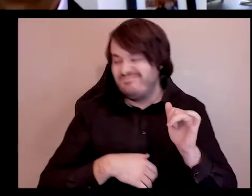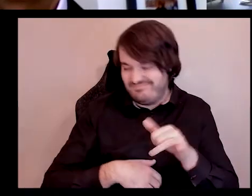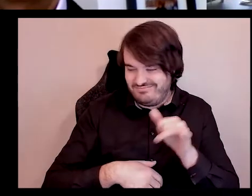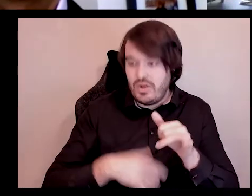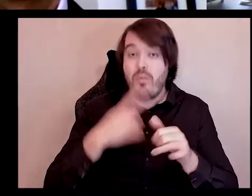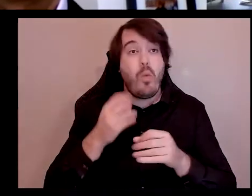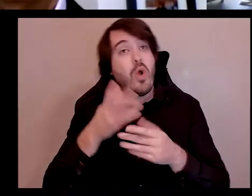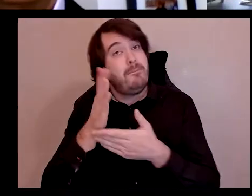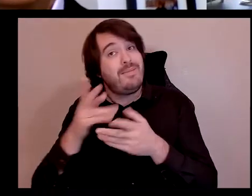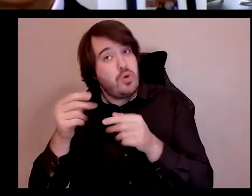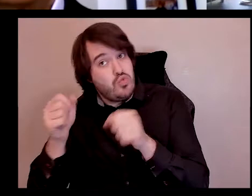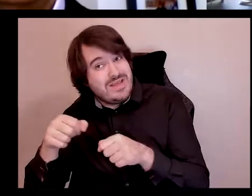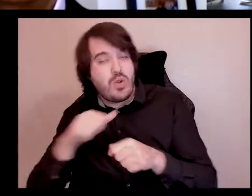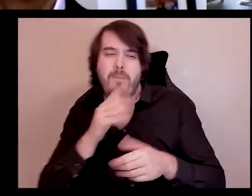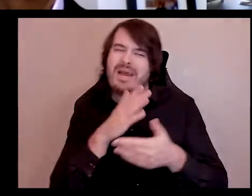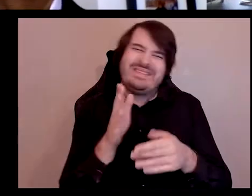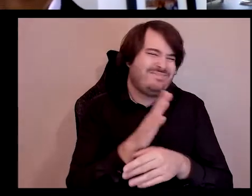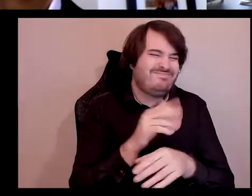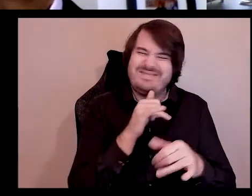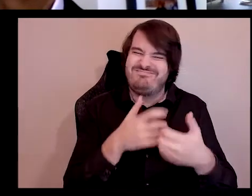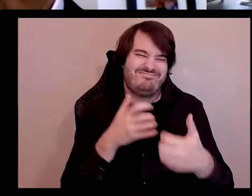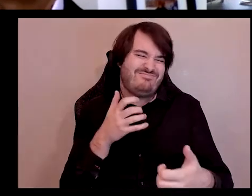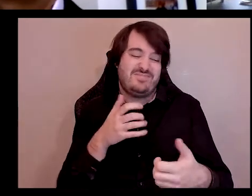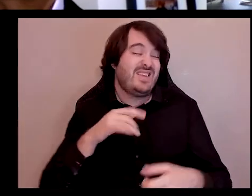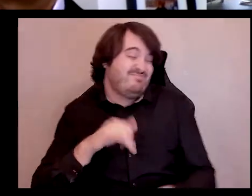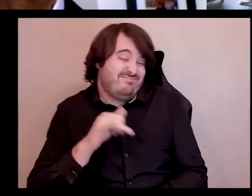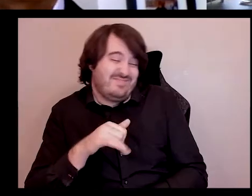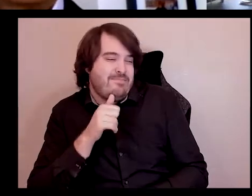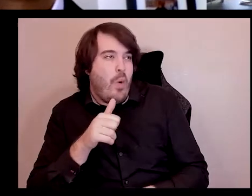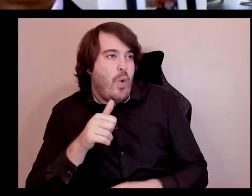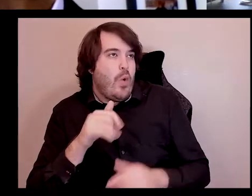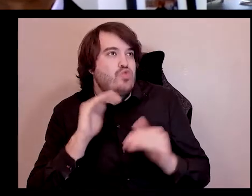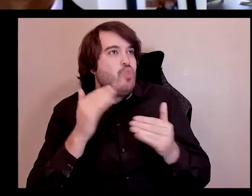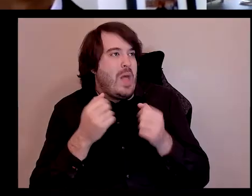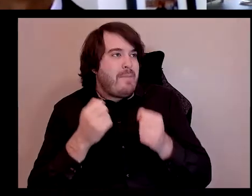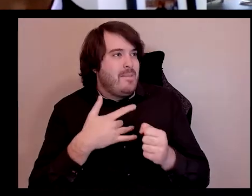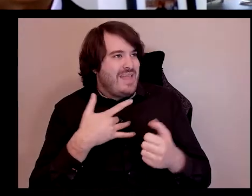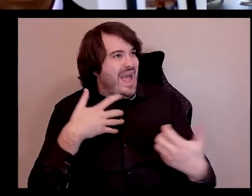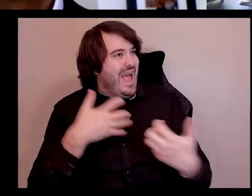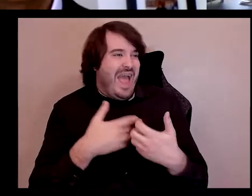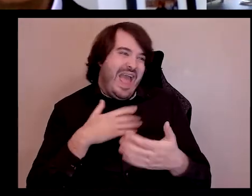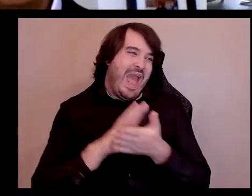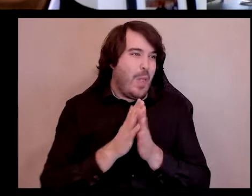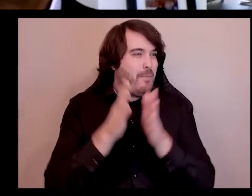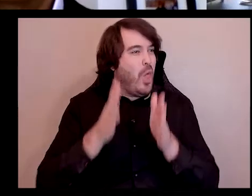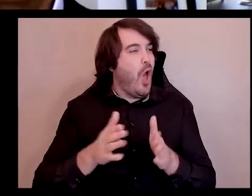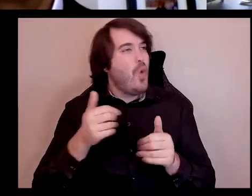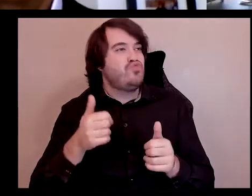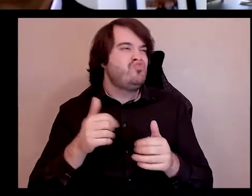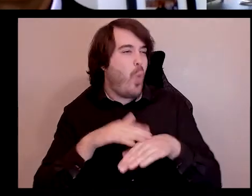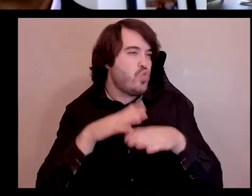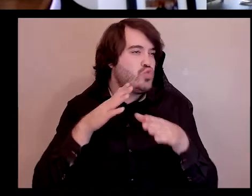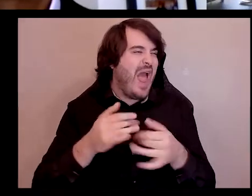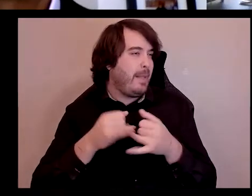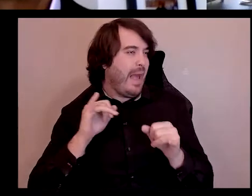spécifique aux gens que vous allez rencontrer? Et ça a guidé par plusieurs personnes, mais pour d'autres, c'est